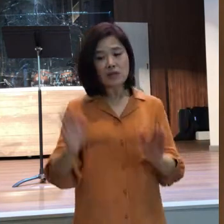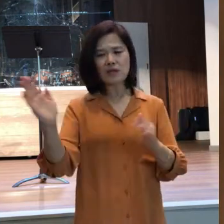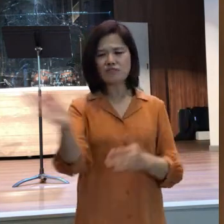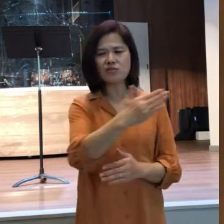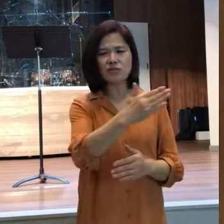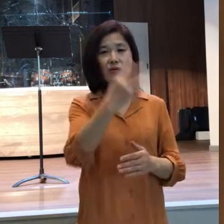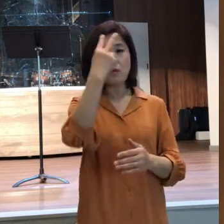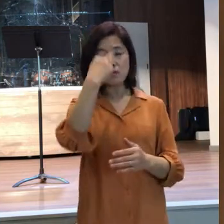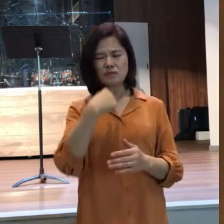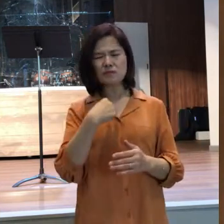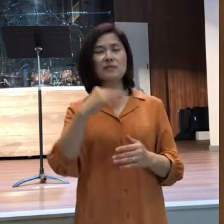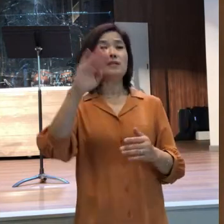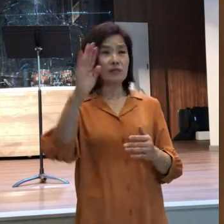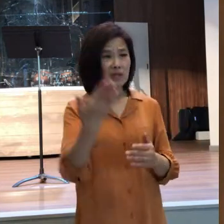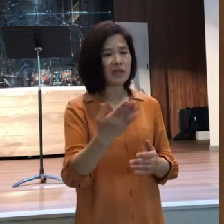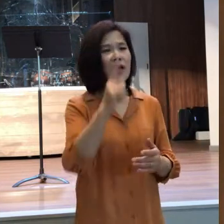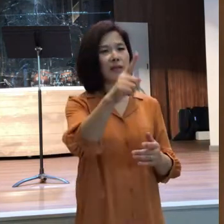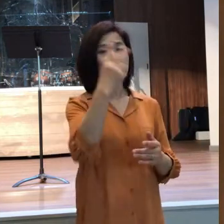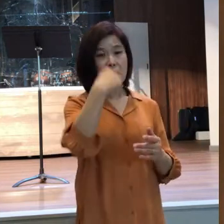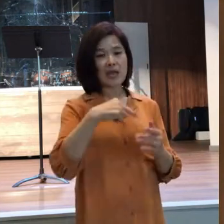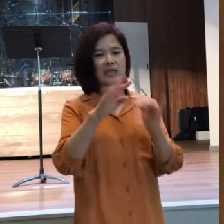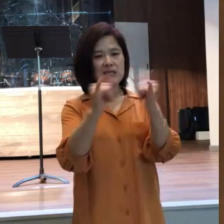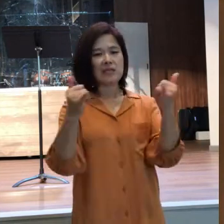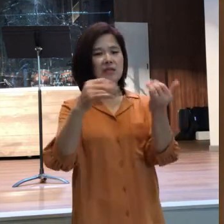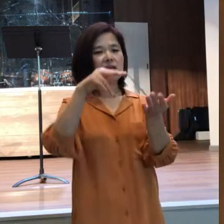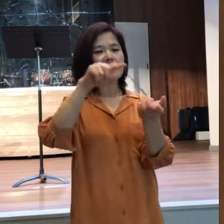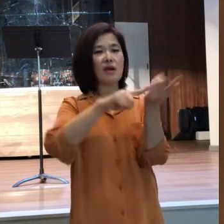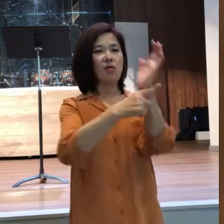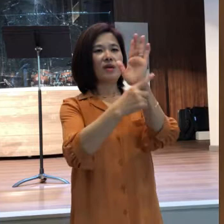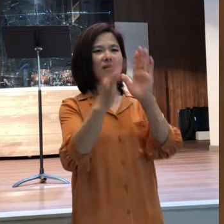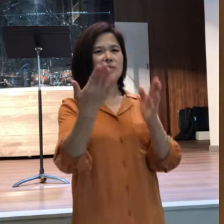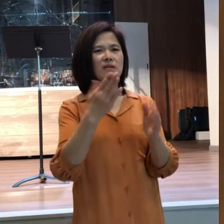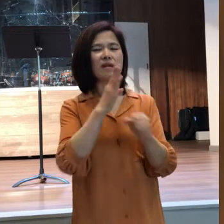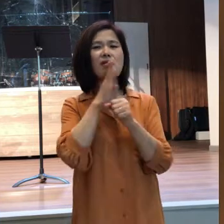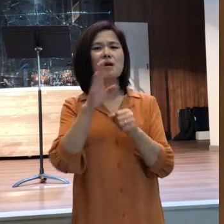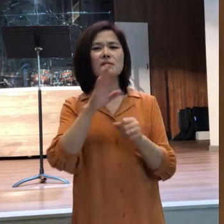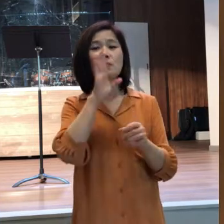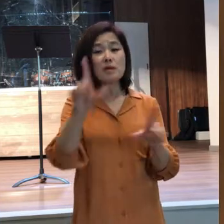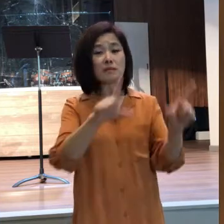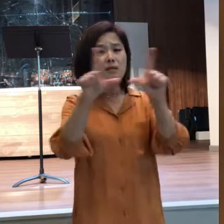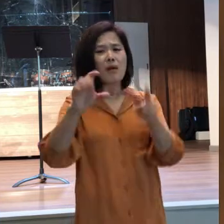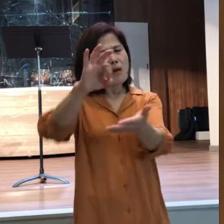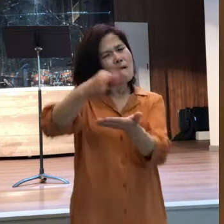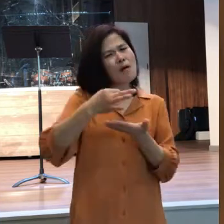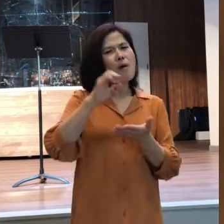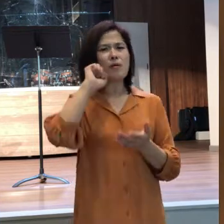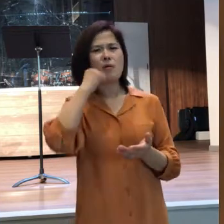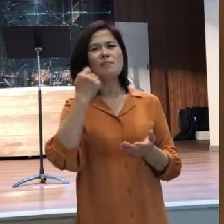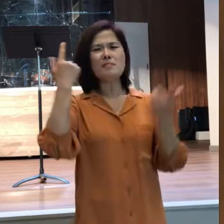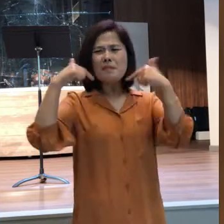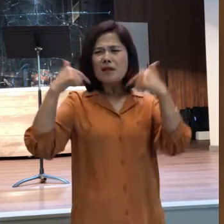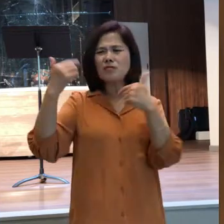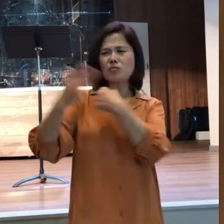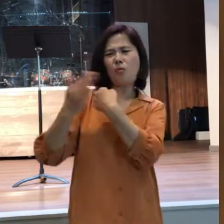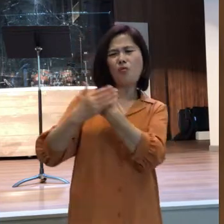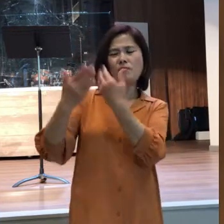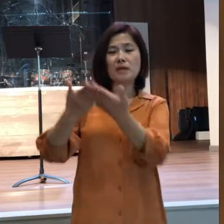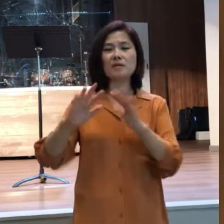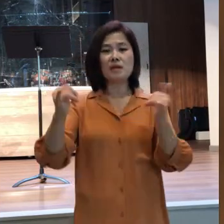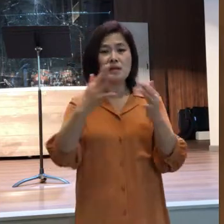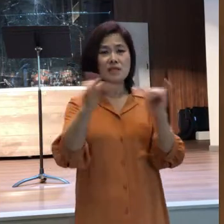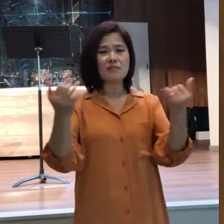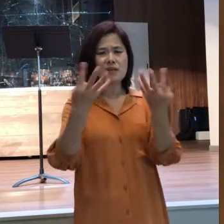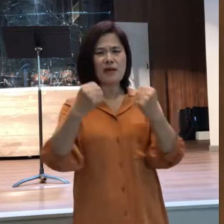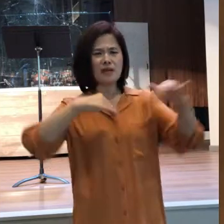때부터 시력을 상실한 한 맹인이 등장합니다. 생활력이 전혀 없는 그는 매일 누군가의 도움으로 사람들이